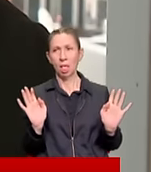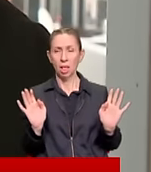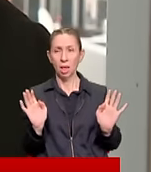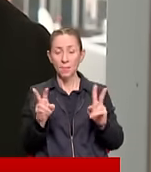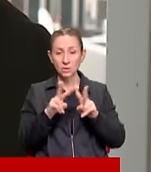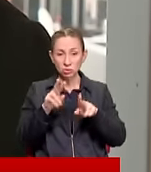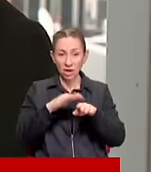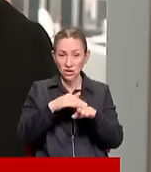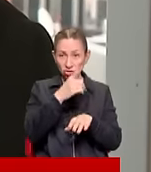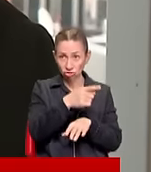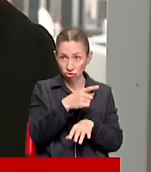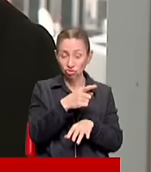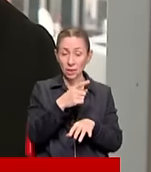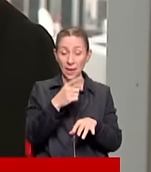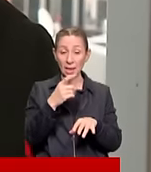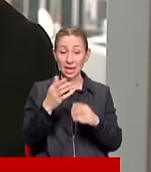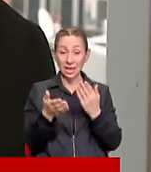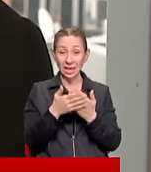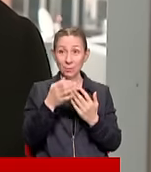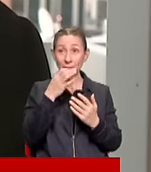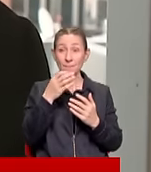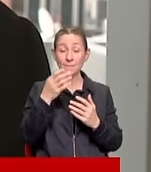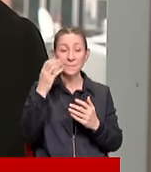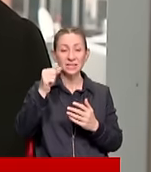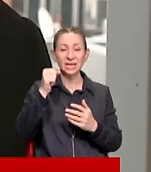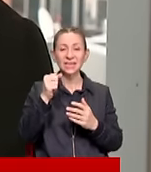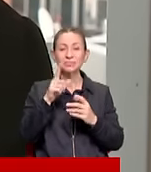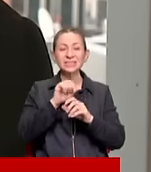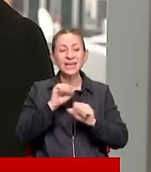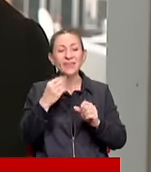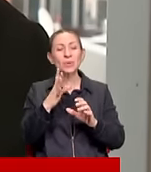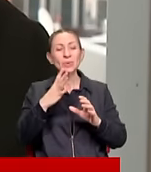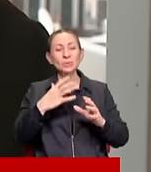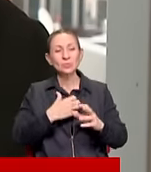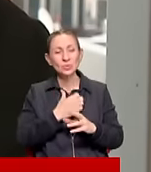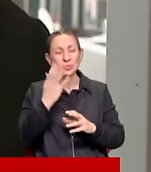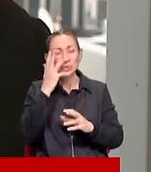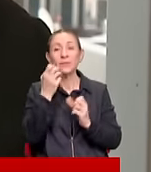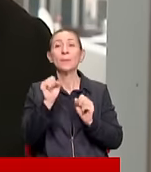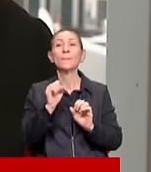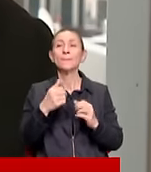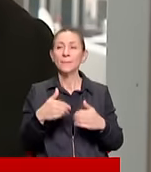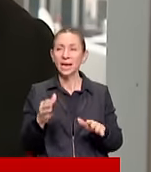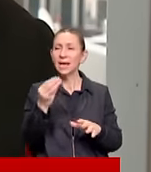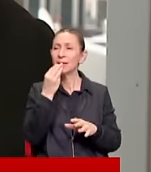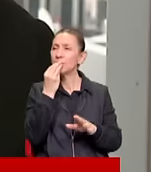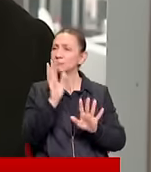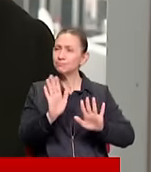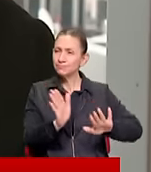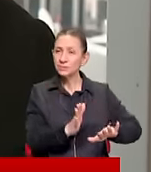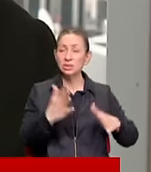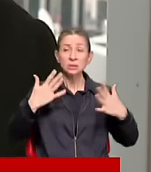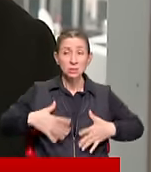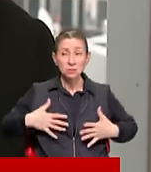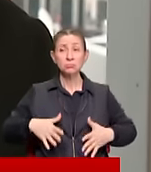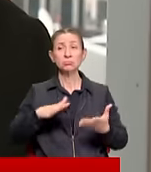Mansur Başkanımızın yardım başkent adı altında kimseyi rencide etmeden, ifşa etmeden bırakın gıdasından,